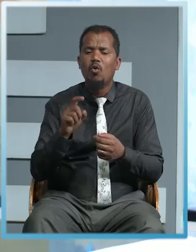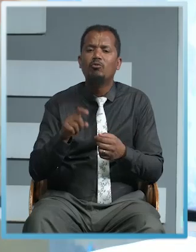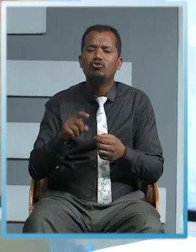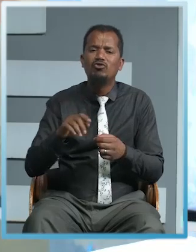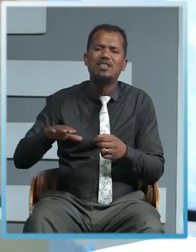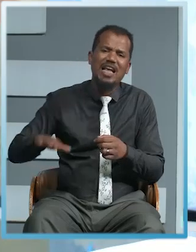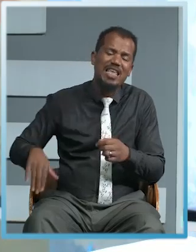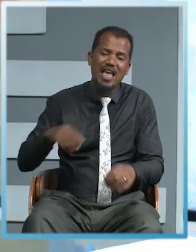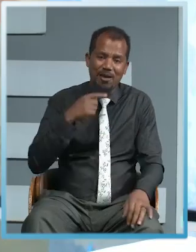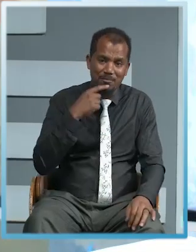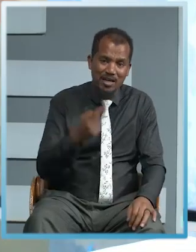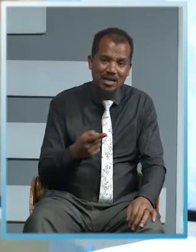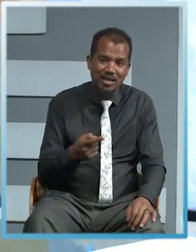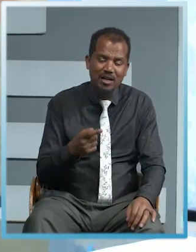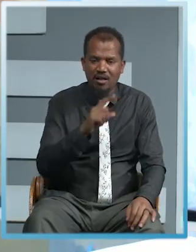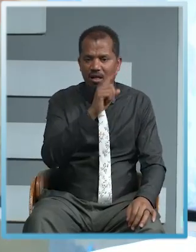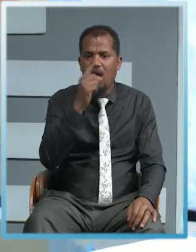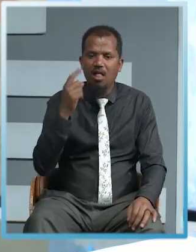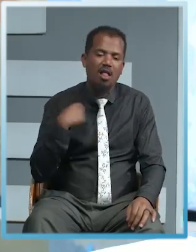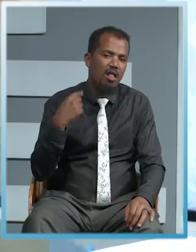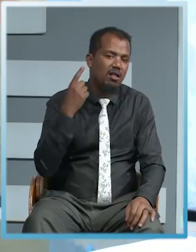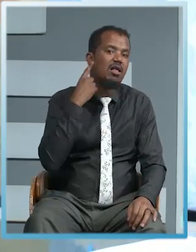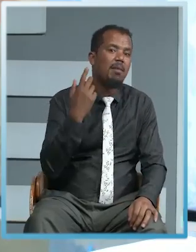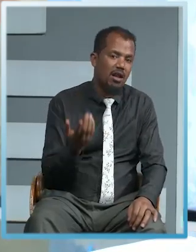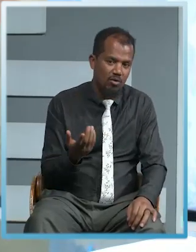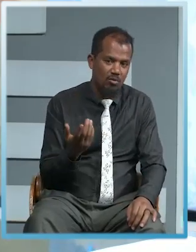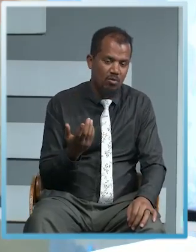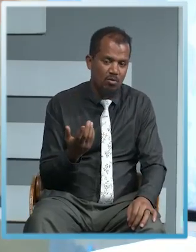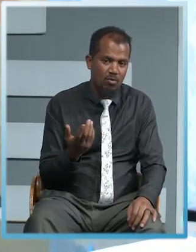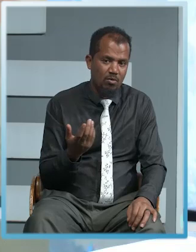ኮሚሽኑ ዘገየ ምናምን የሚል አንዳንድ ሰማለው ነው ማለት ነው።